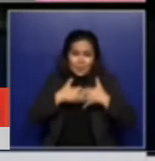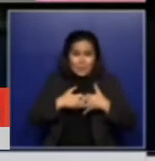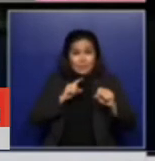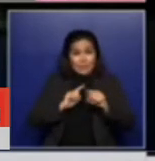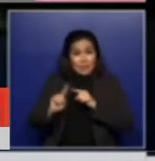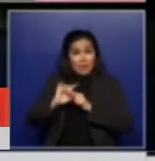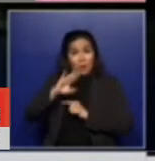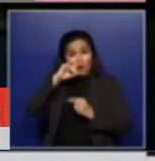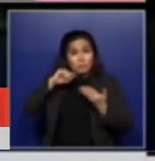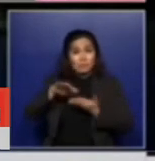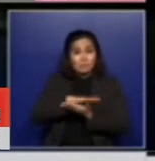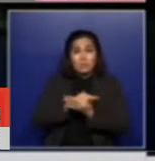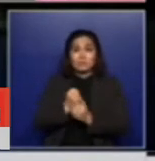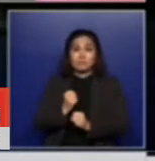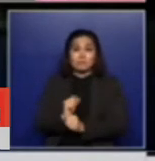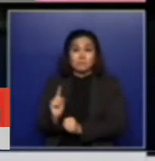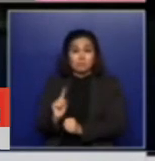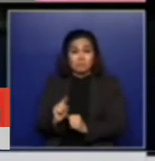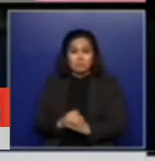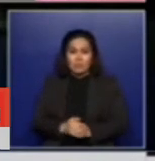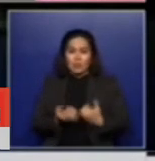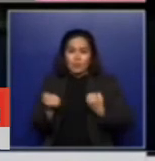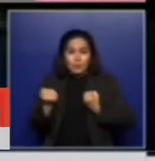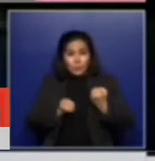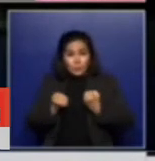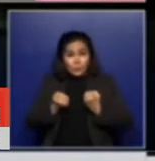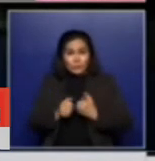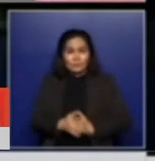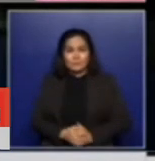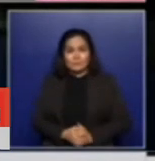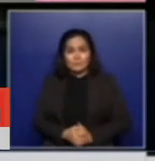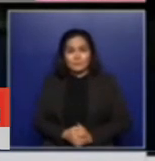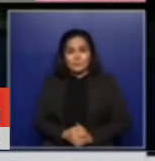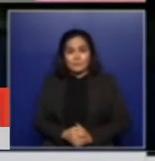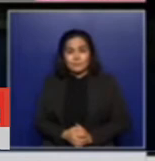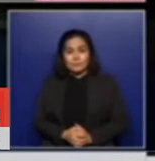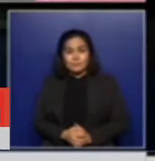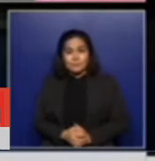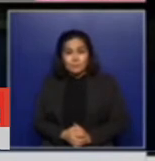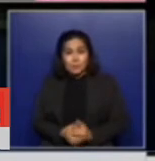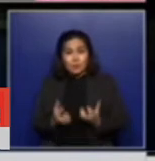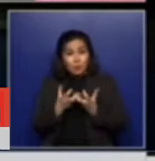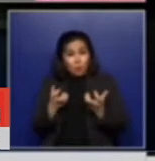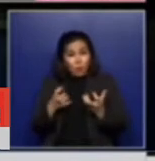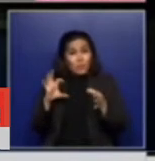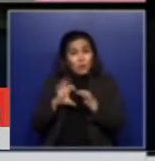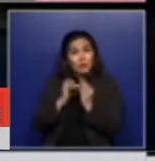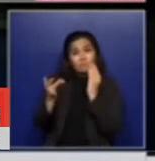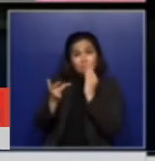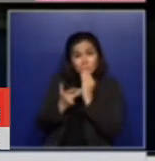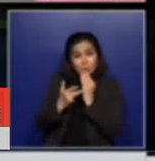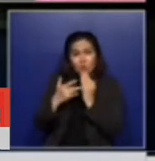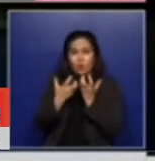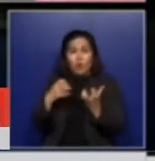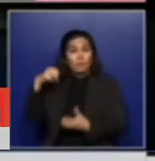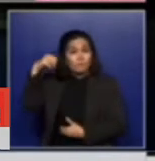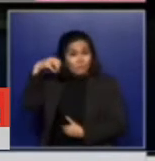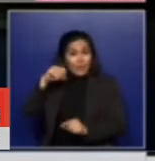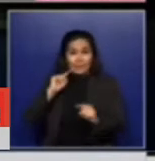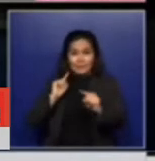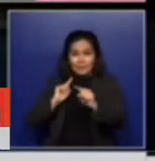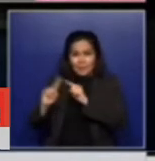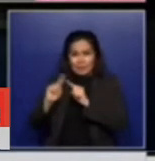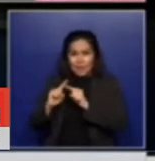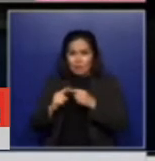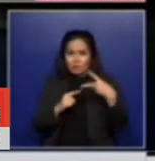ทยนะครับฐานรถยนต์บวกเครื่องมือเครื่องใช้อิเล็กทรอนิกส์เครื่องใช้ไฟฟ้าเนี่ยนะครับรวมกัน